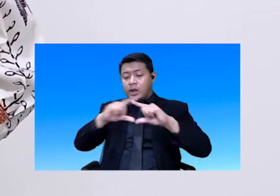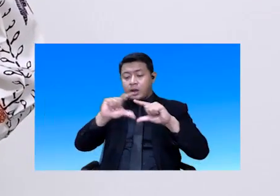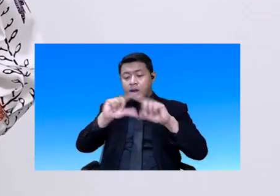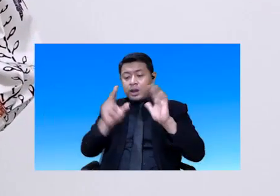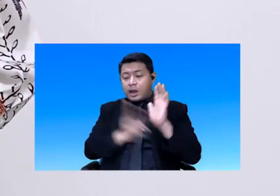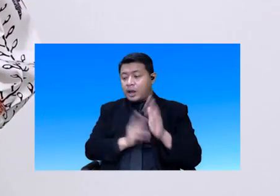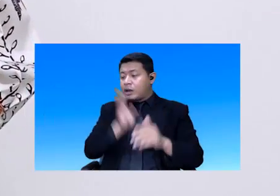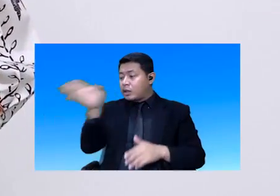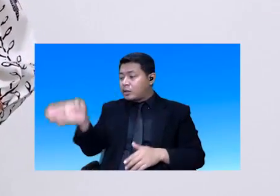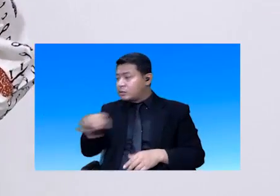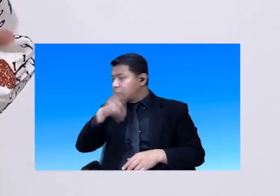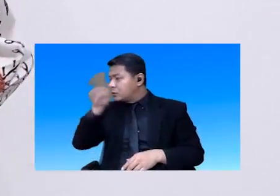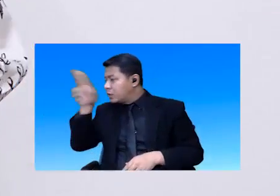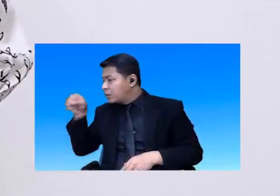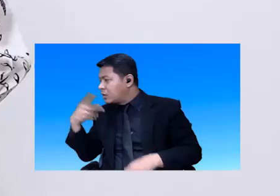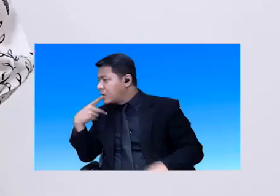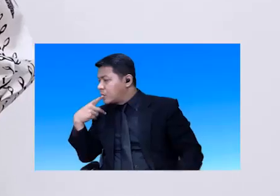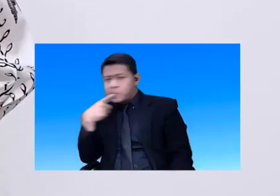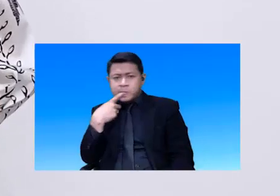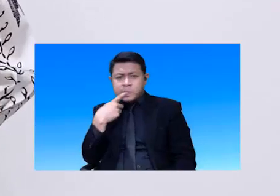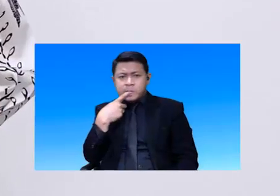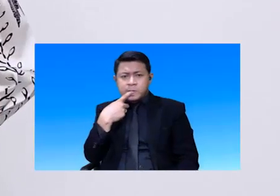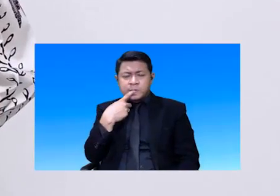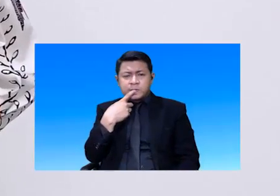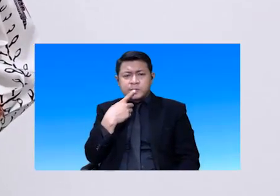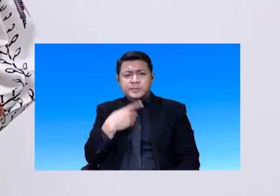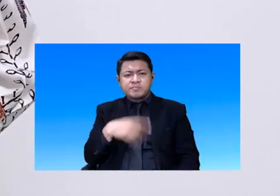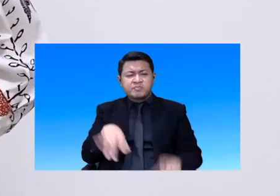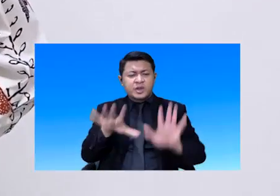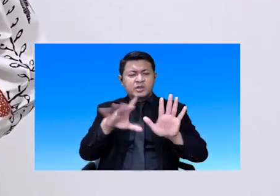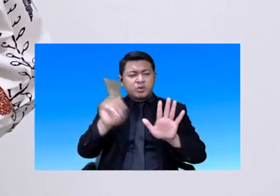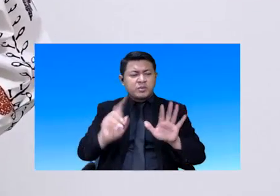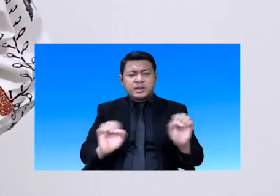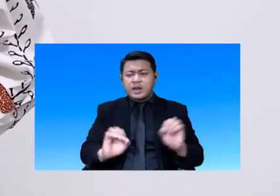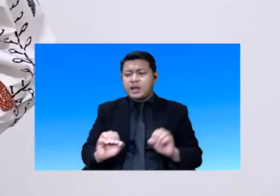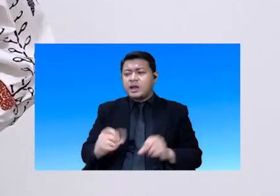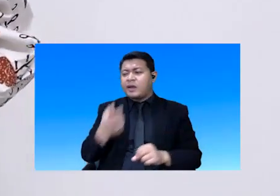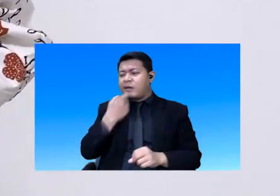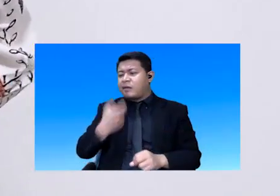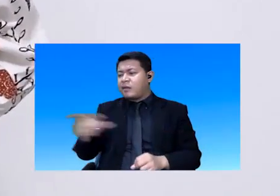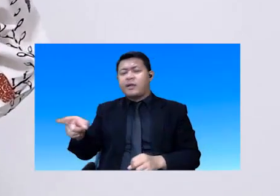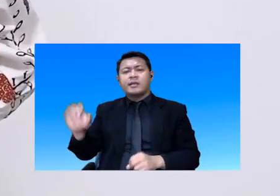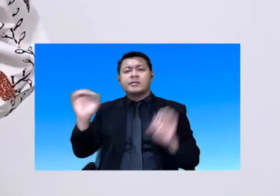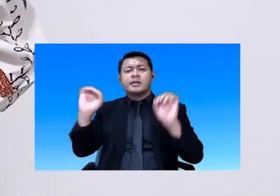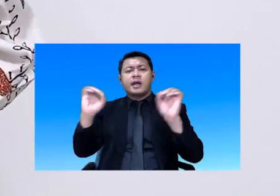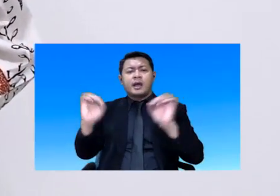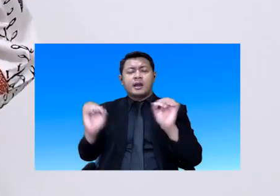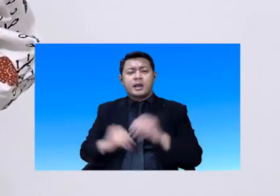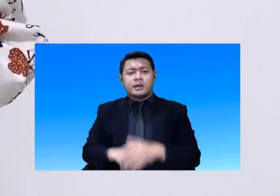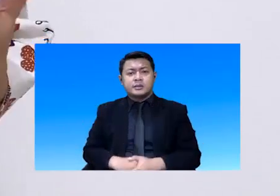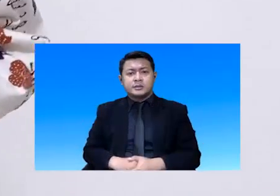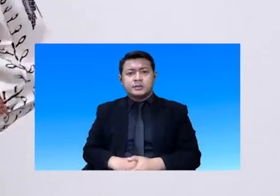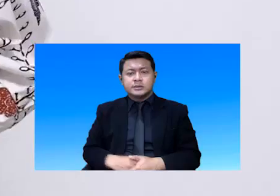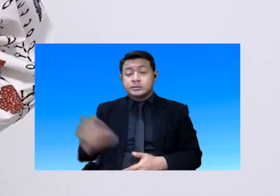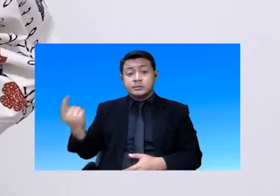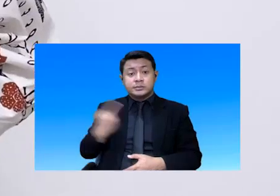saya untuk mencari nenek tua itu, dalam hitungan mungkin tidak sampai 10 menit nenek itu sudah tidak ada. Dan itu memberi saya satu,